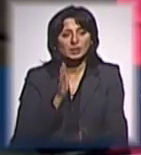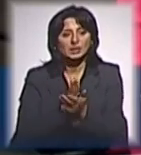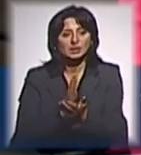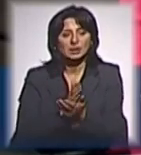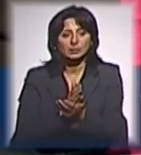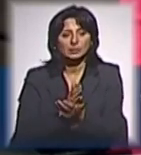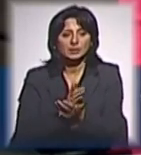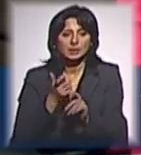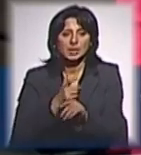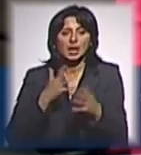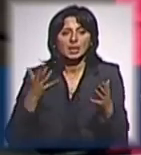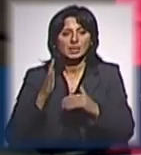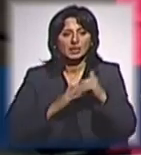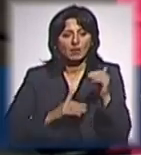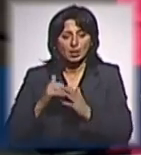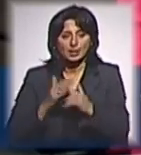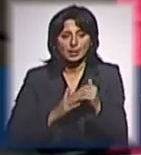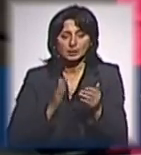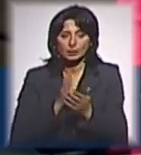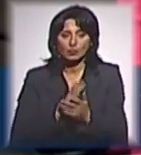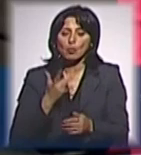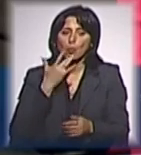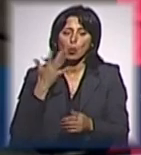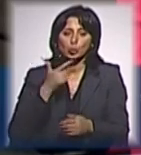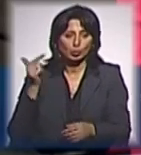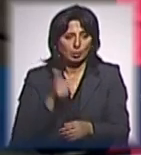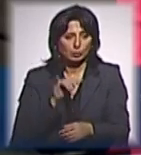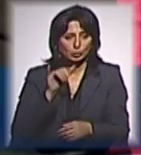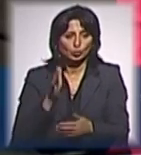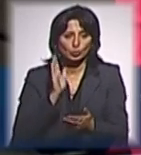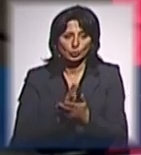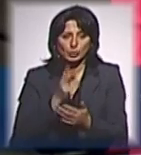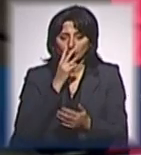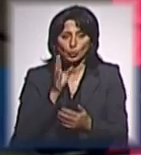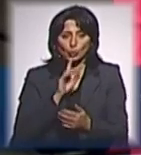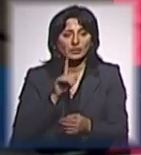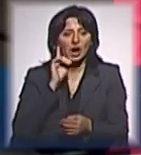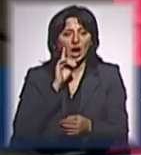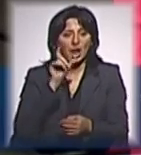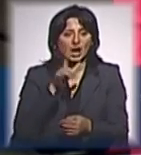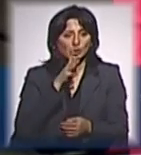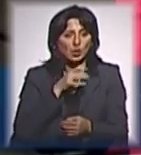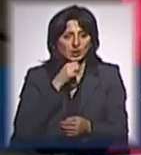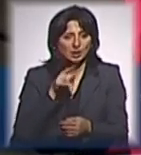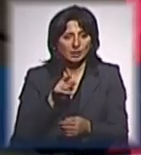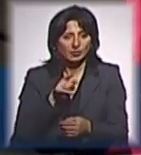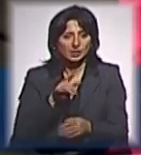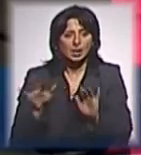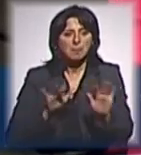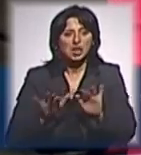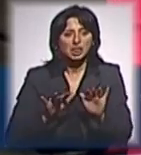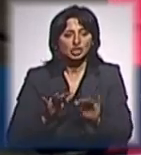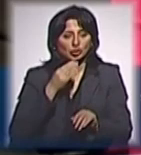აქვს ძალიან დიდი კვალიფიკაცია, პოლიტიკური გამოცდილება, მიუხედავად თავისი ახალგაზრდული ასაკისა,